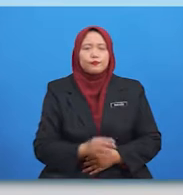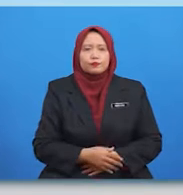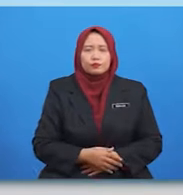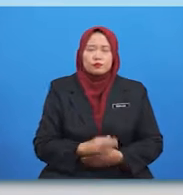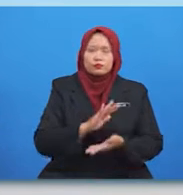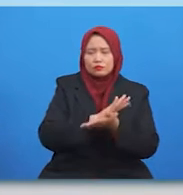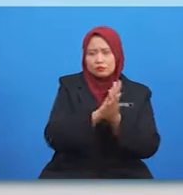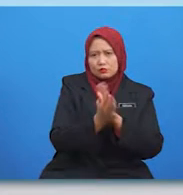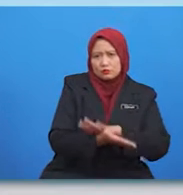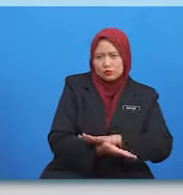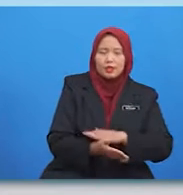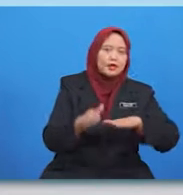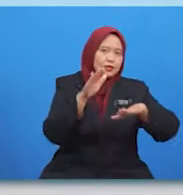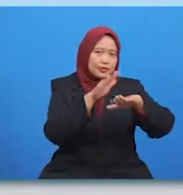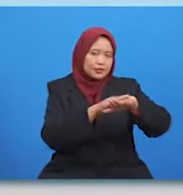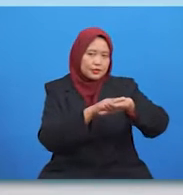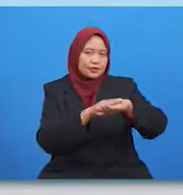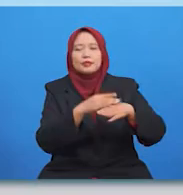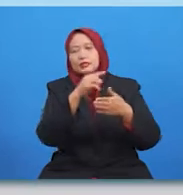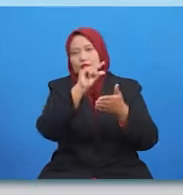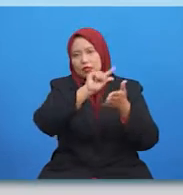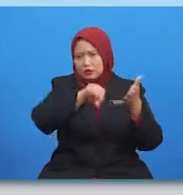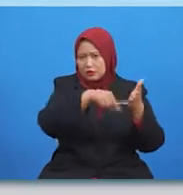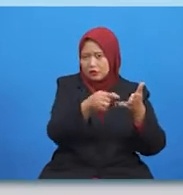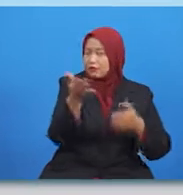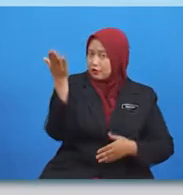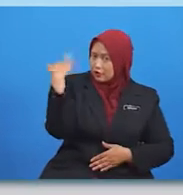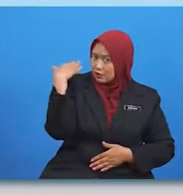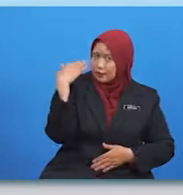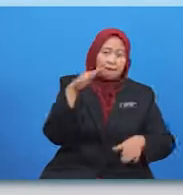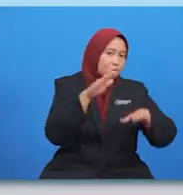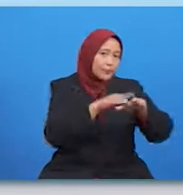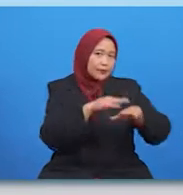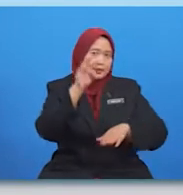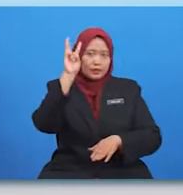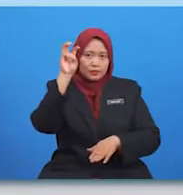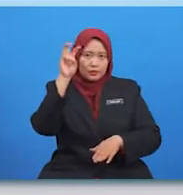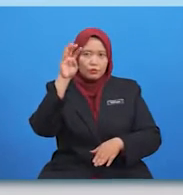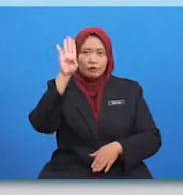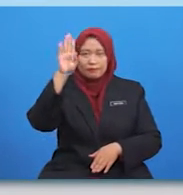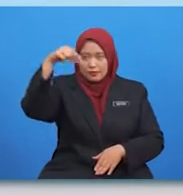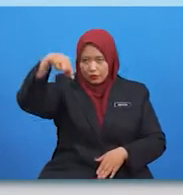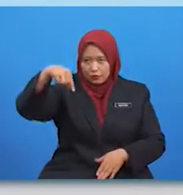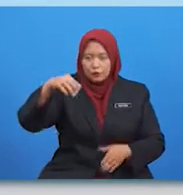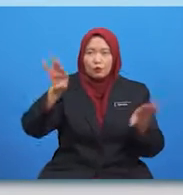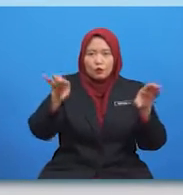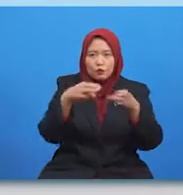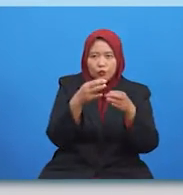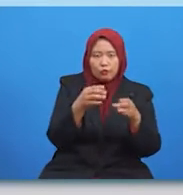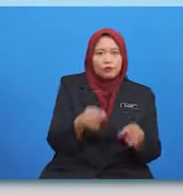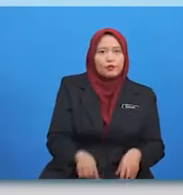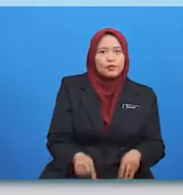Jadi, di atas graf murid-murid sebentar tadi, pada 60 becquerel, buatkan